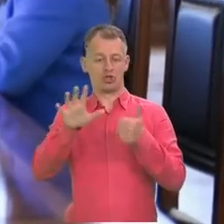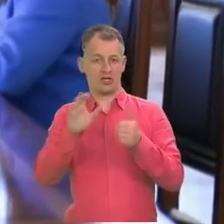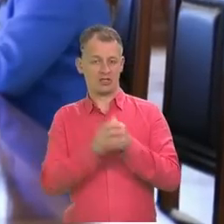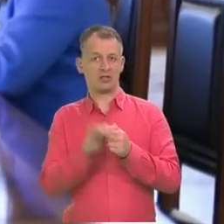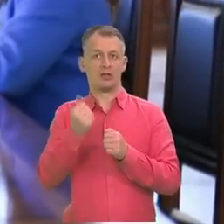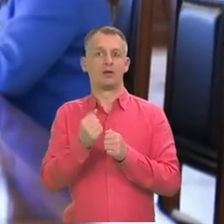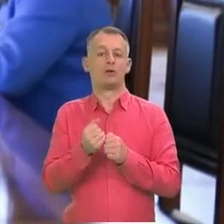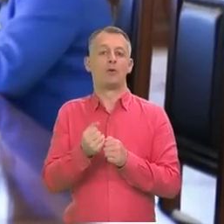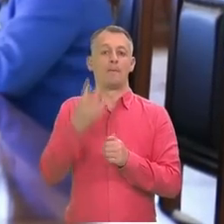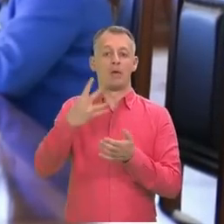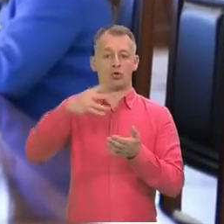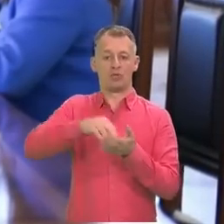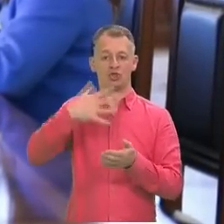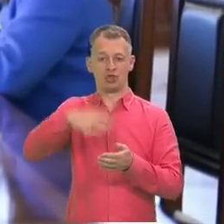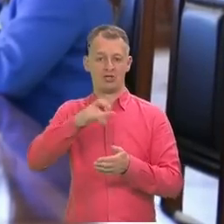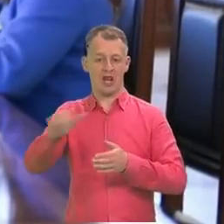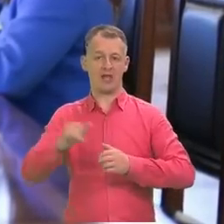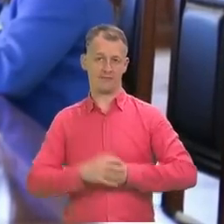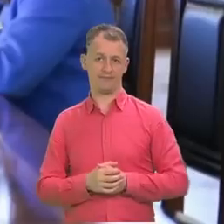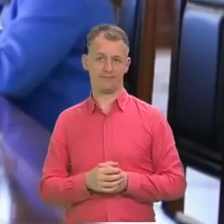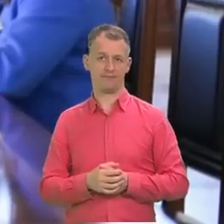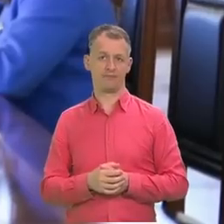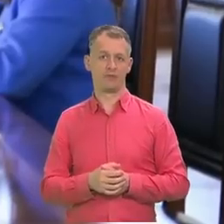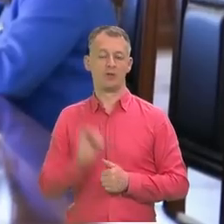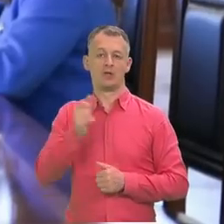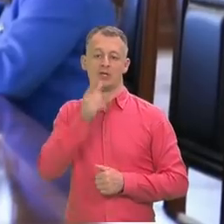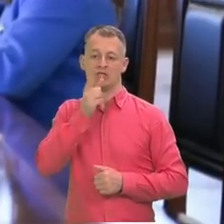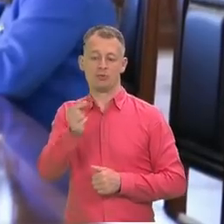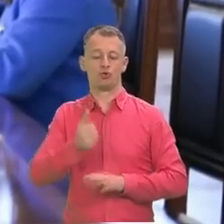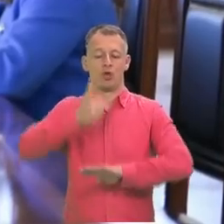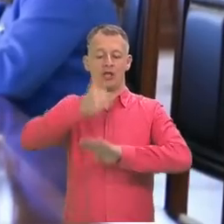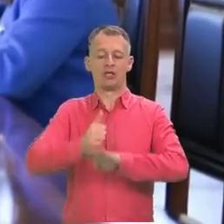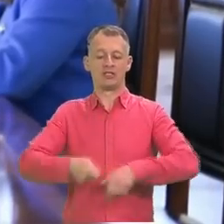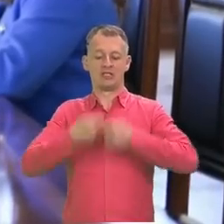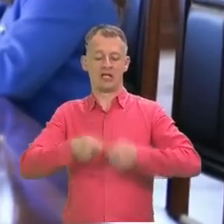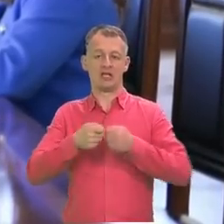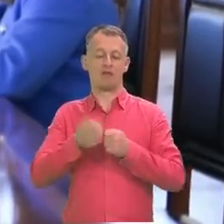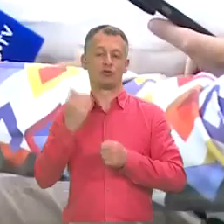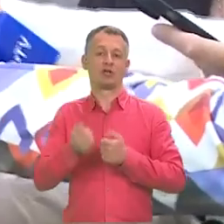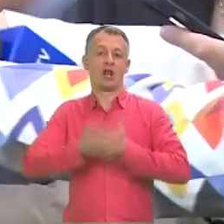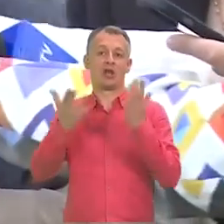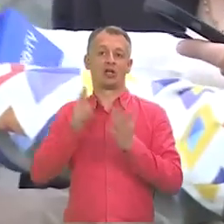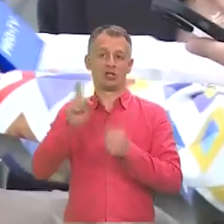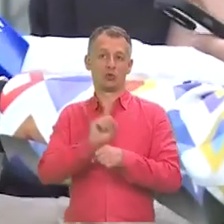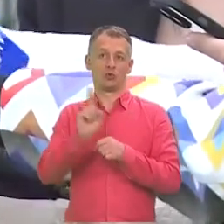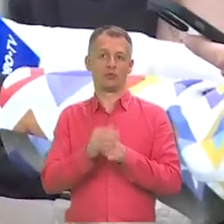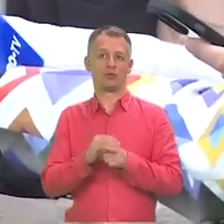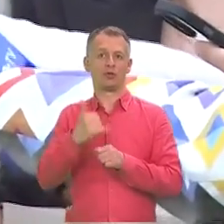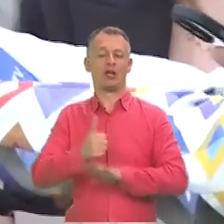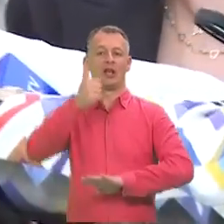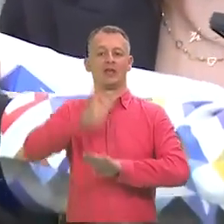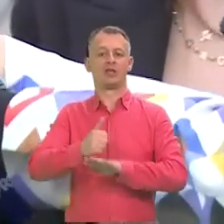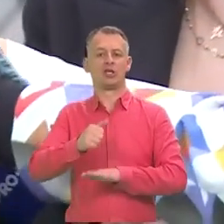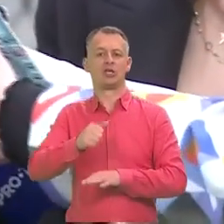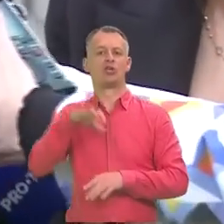mediu net, adică 4.500 de lei. Reacția liderilor sindicale a fost fermă și la acest capitol. Liderii județeni au respins